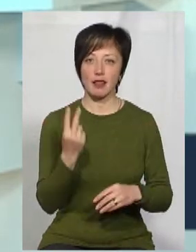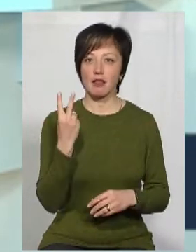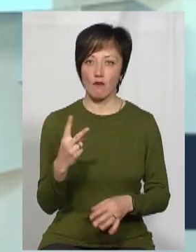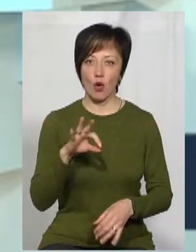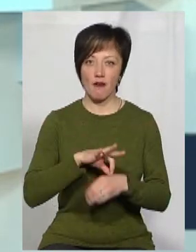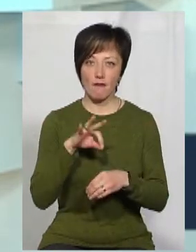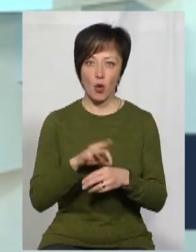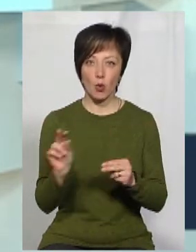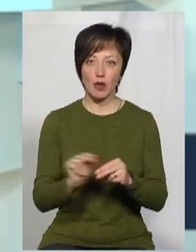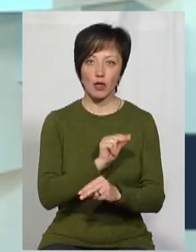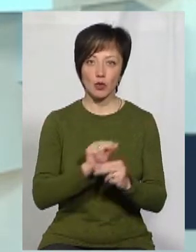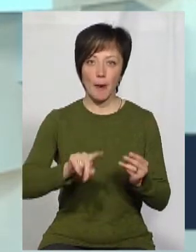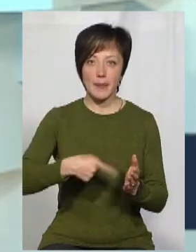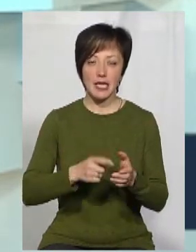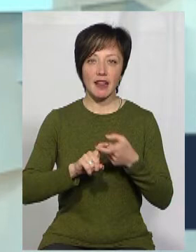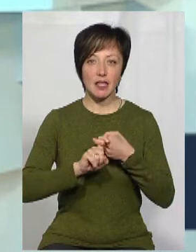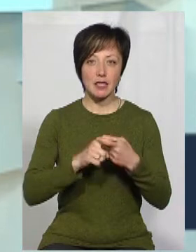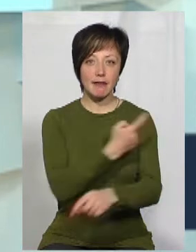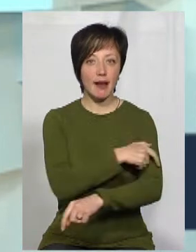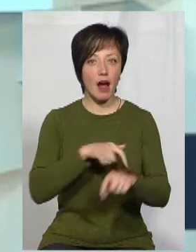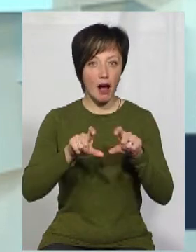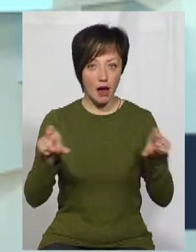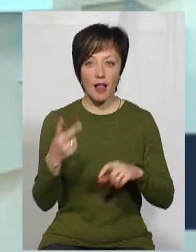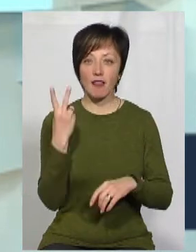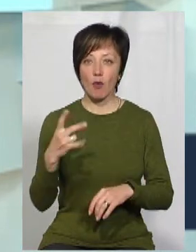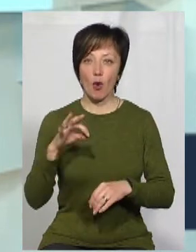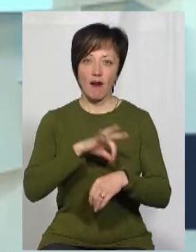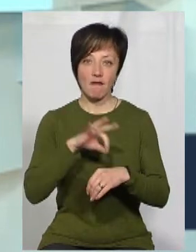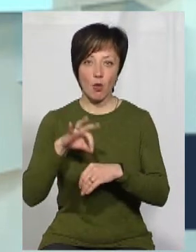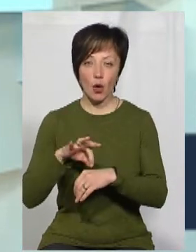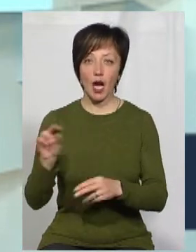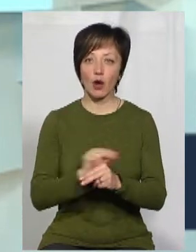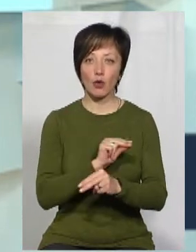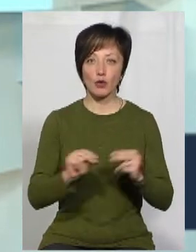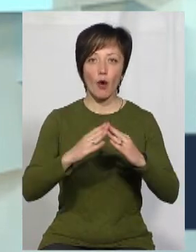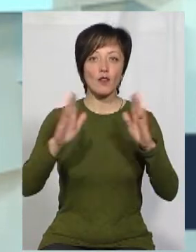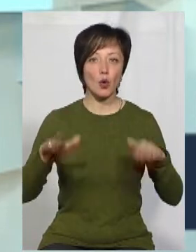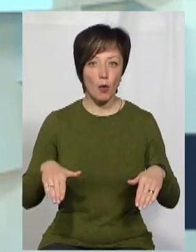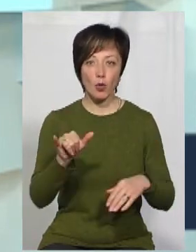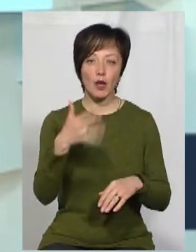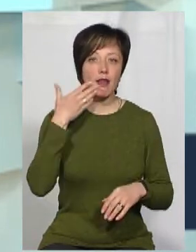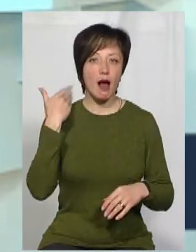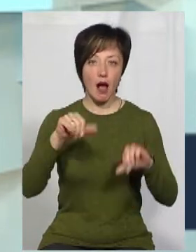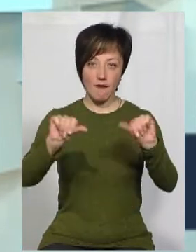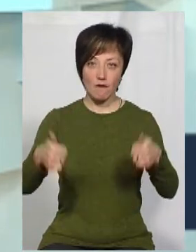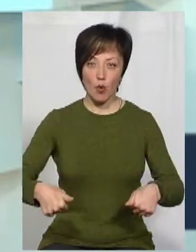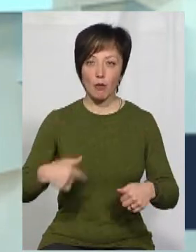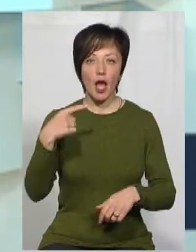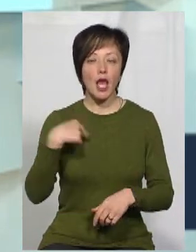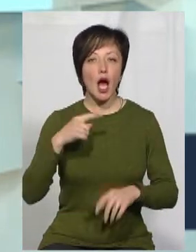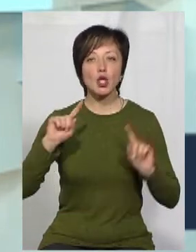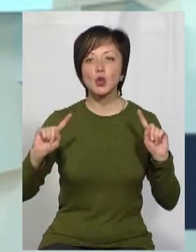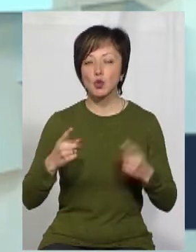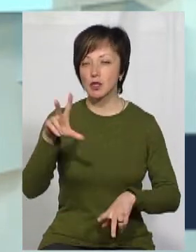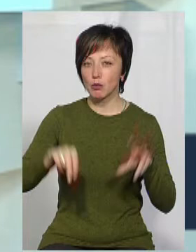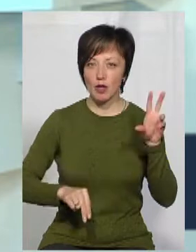Двоє хворих вони лікуються в міській інфекційній лікарні, двоє хворих лікуються амбулаторно, в них легка форма. Я дуже